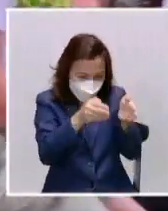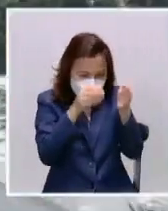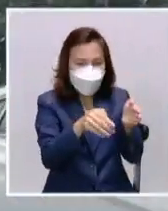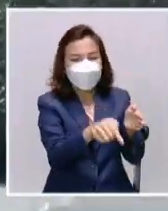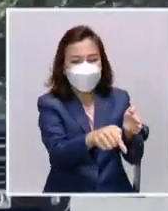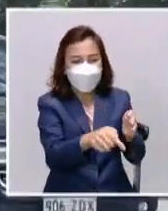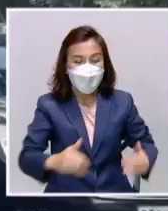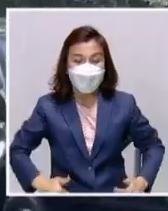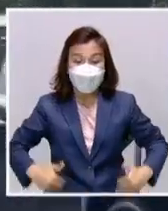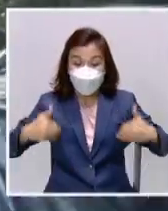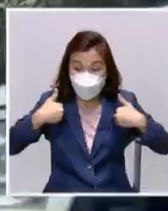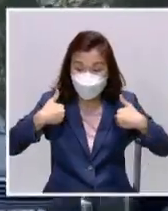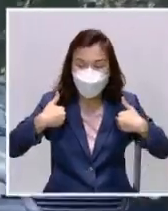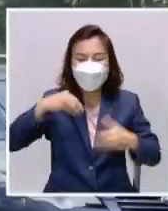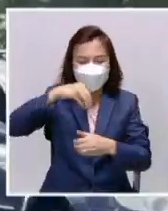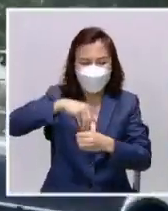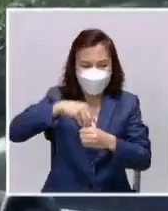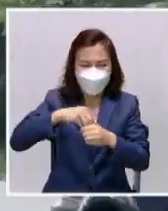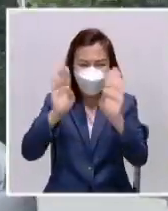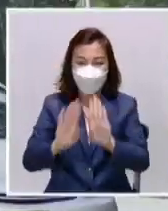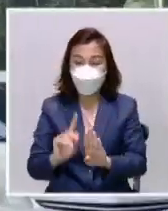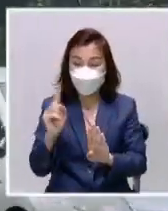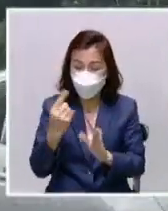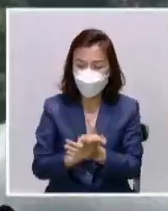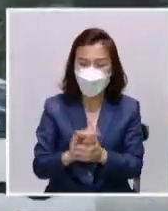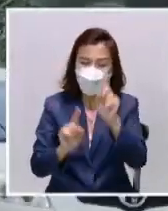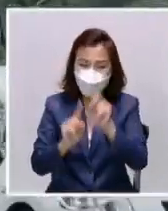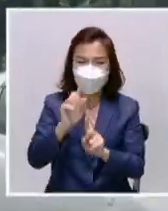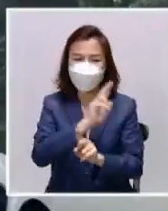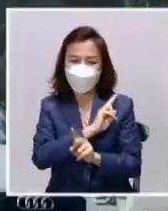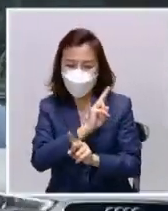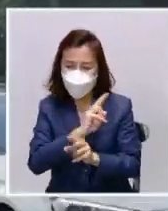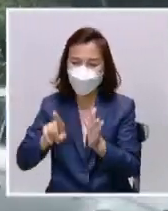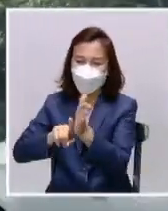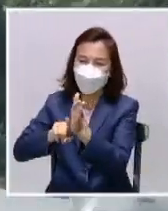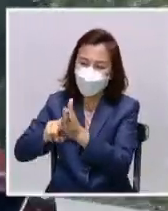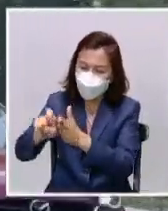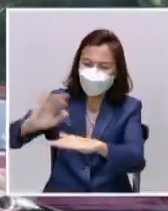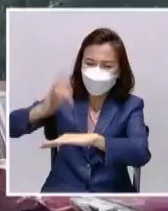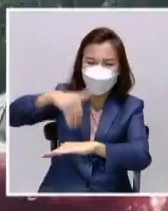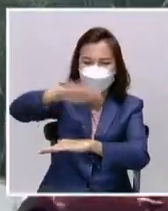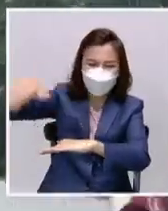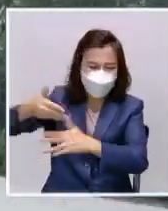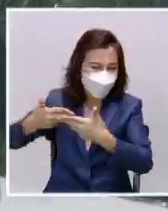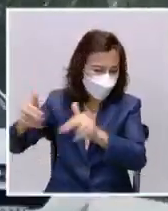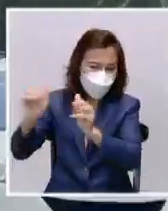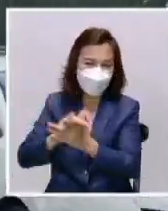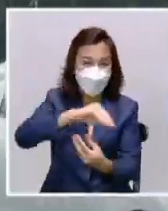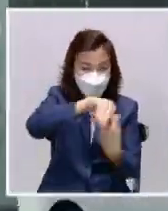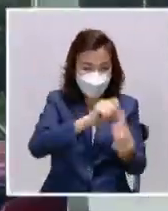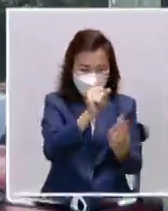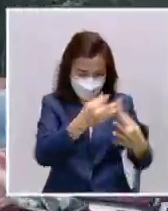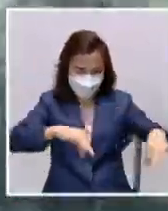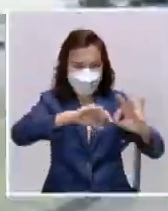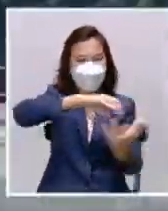ทั้งใช้ชีวิตอยู่ร่วมกับเชื้อไวรัสดูแลสุขภาพหมั่นสังเกตอาการตนเองและทำให้เศรษฐกิจเดินหน้าต่อไปคือมองว่า